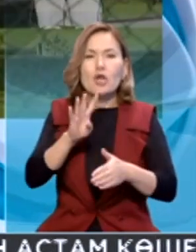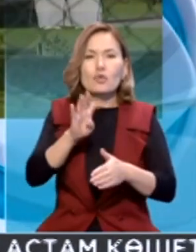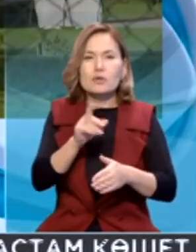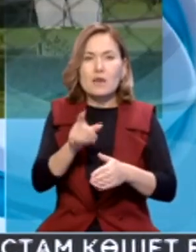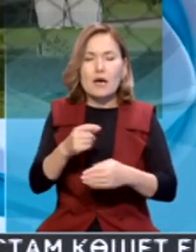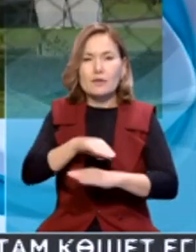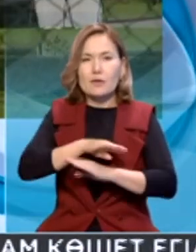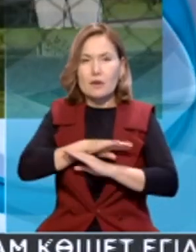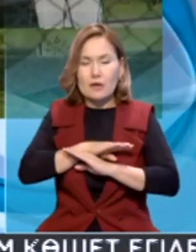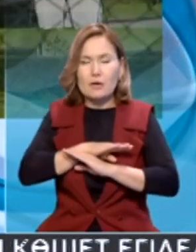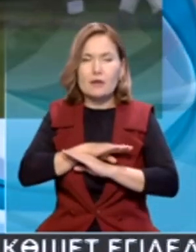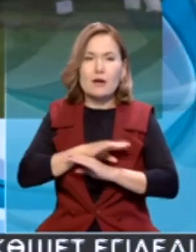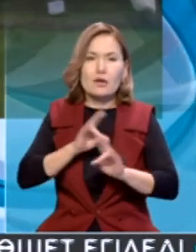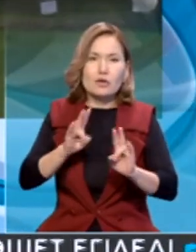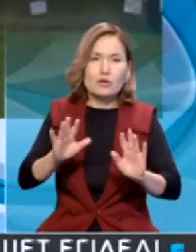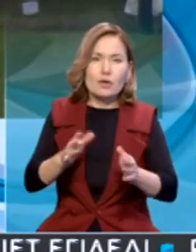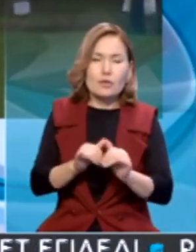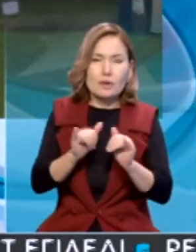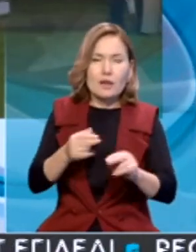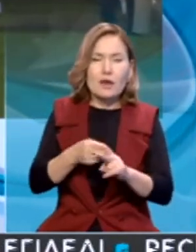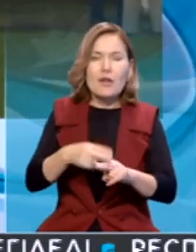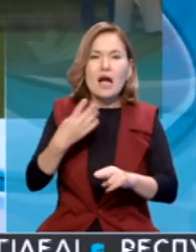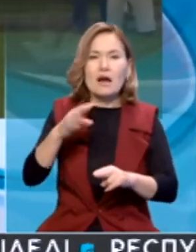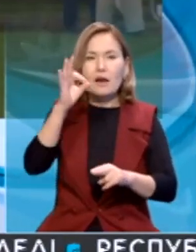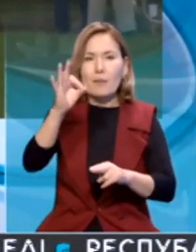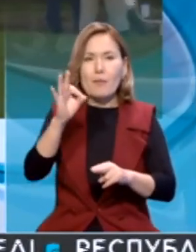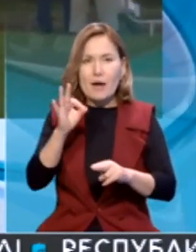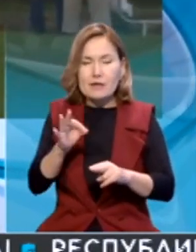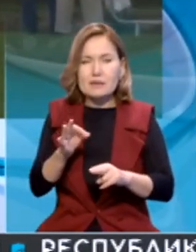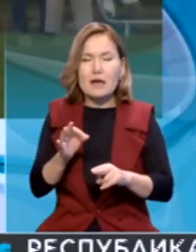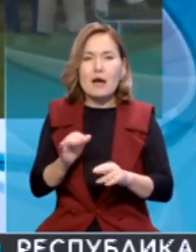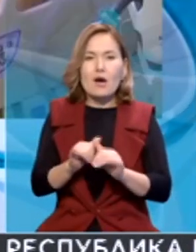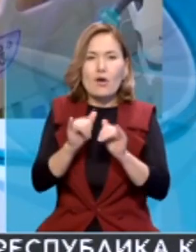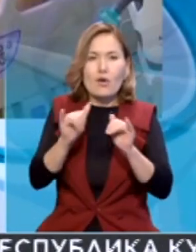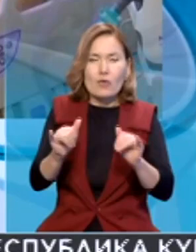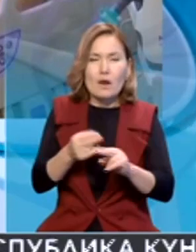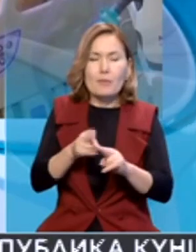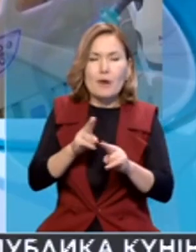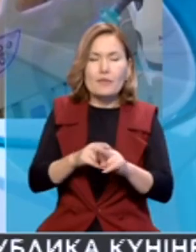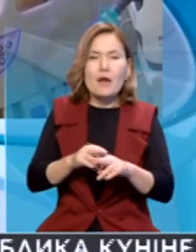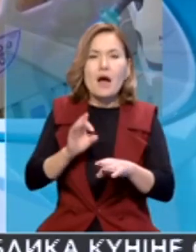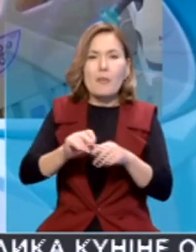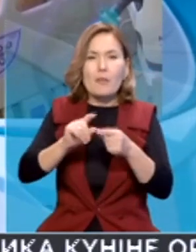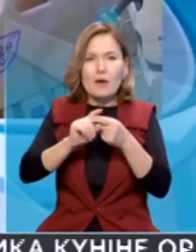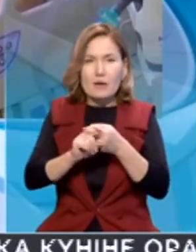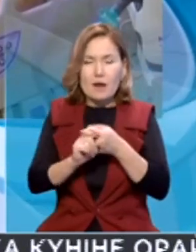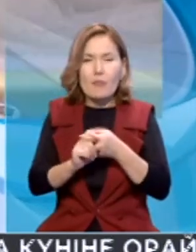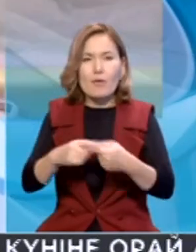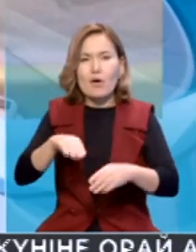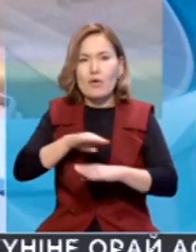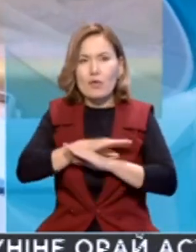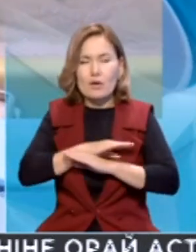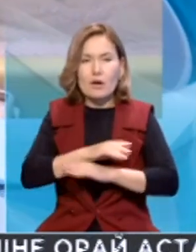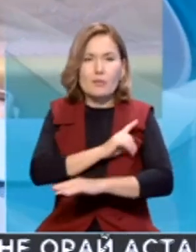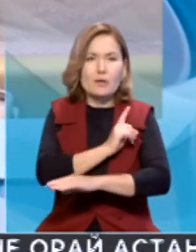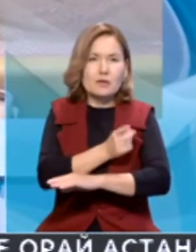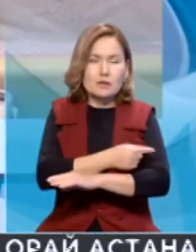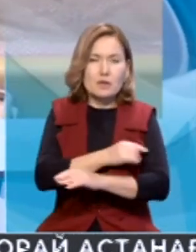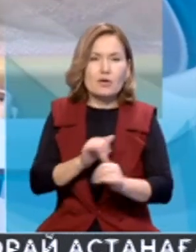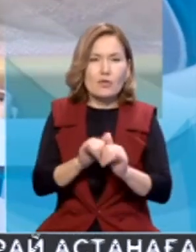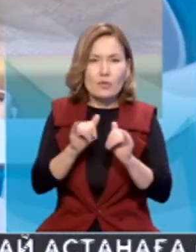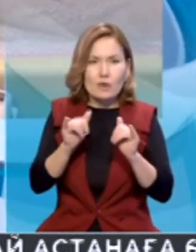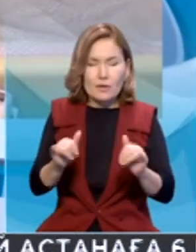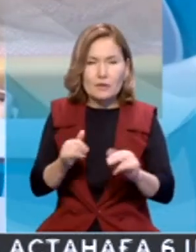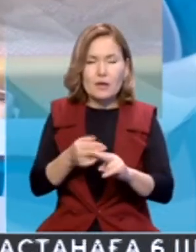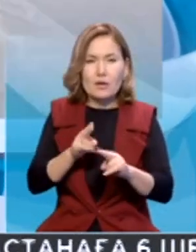Яғни алдыңғы апталармен салыстырғанда 40%-ға көп. Бұл инфекциялардың қазіргі толқыны өлім жітімнің көбеюіне әкелу мүмкін дегенді